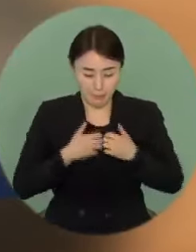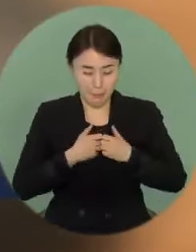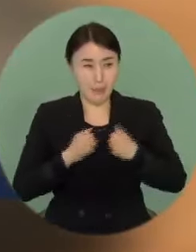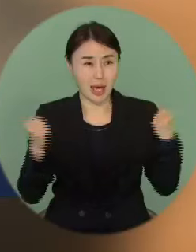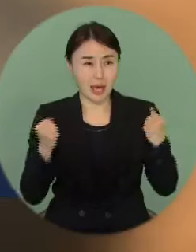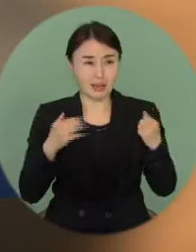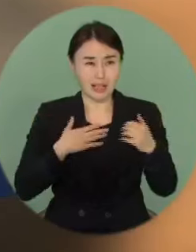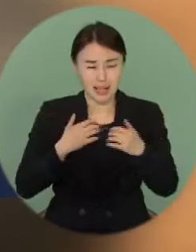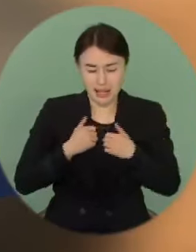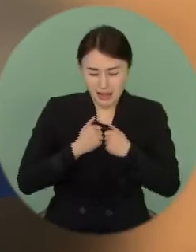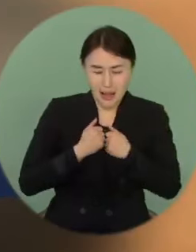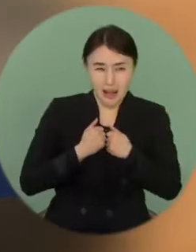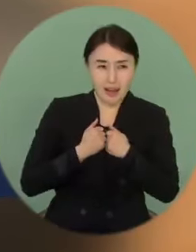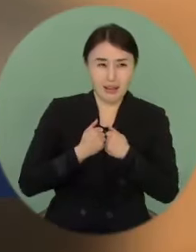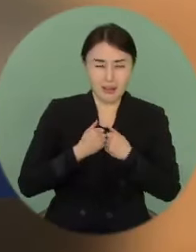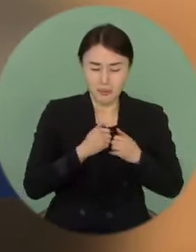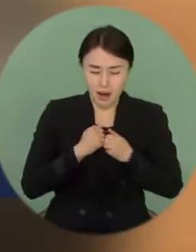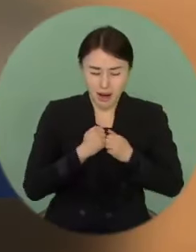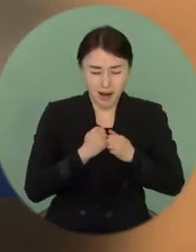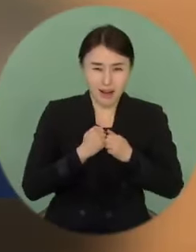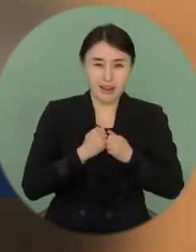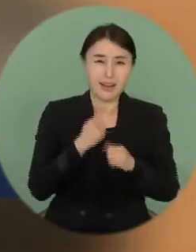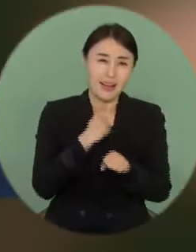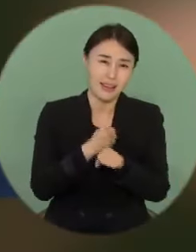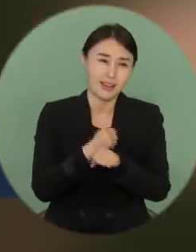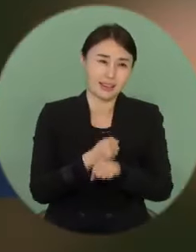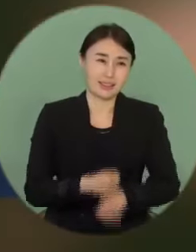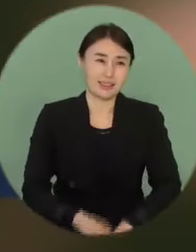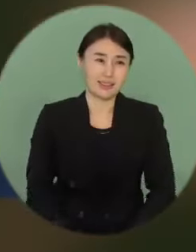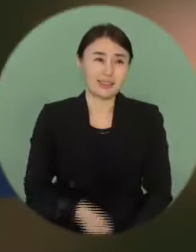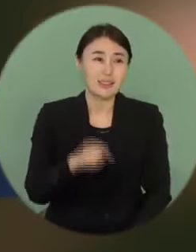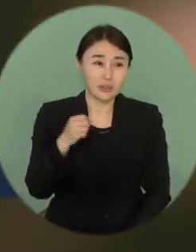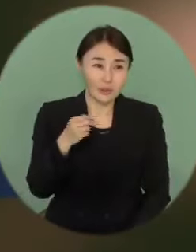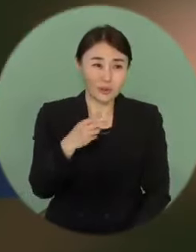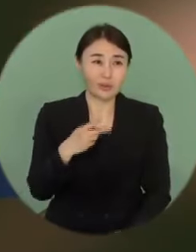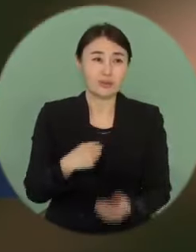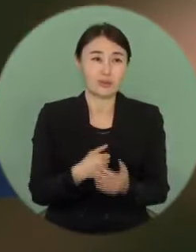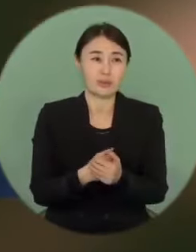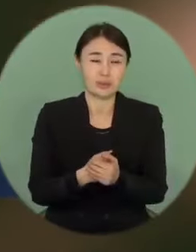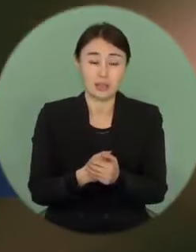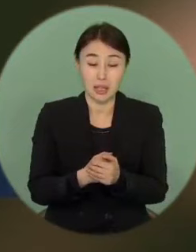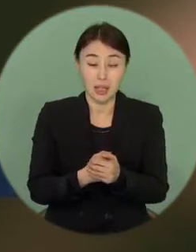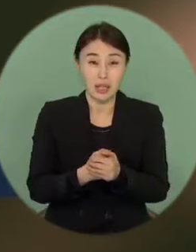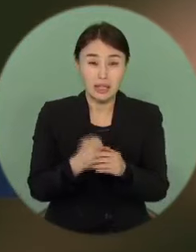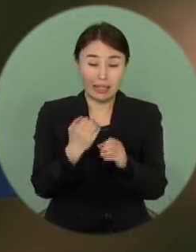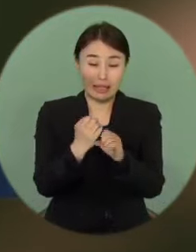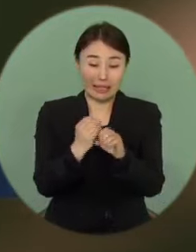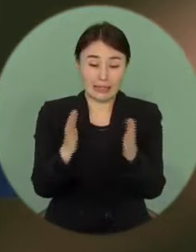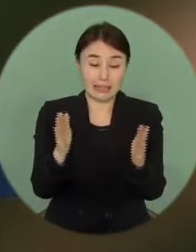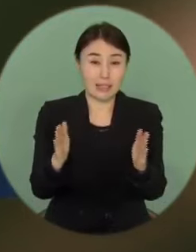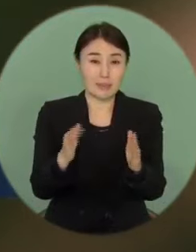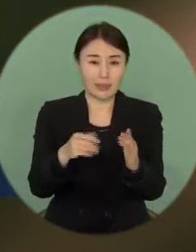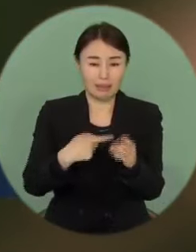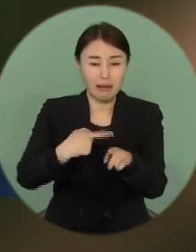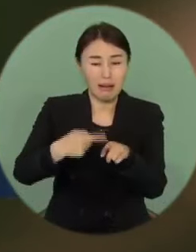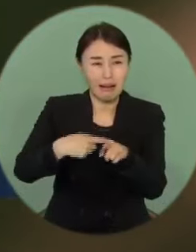하고라고 몸부림을 쳤어요 그고 금을면서 내을